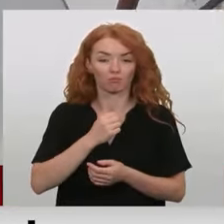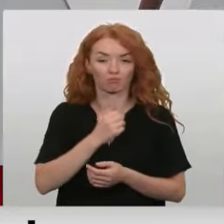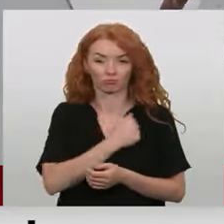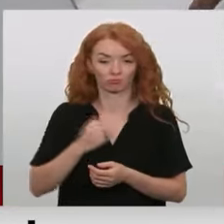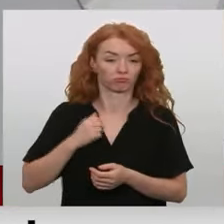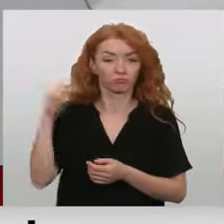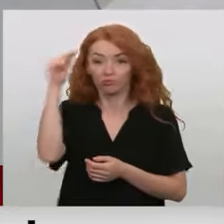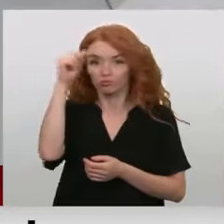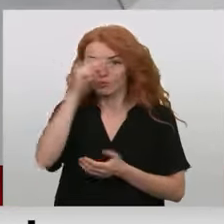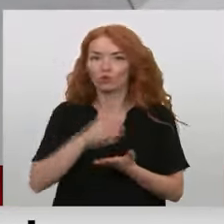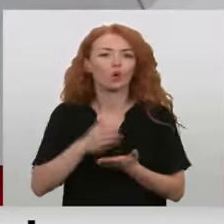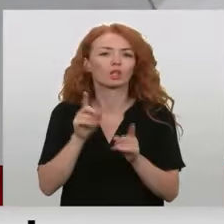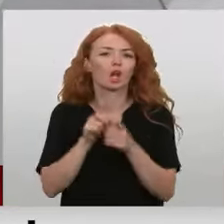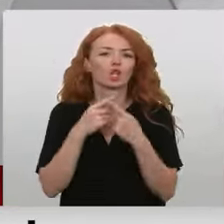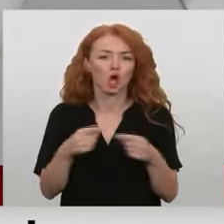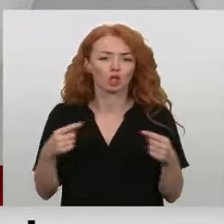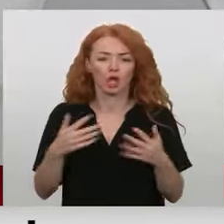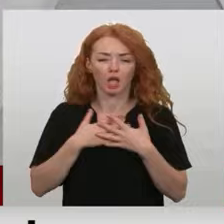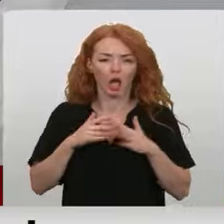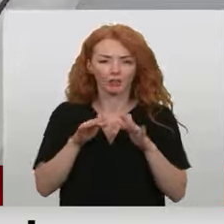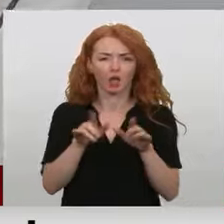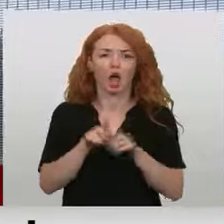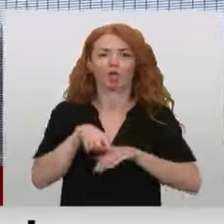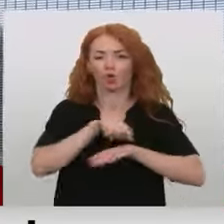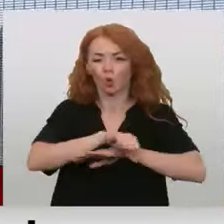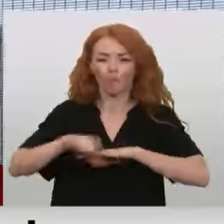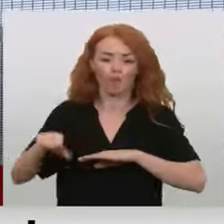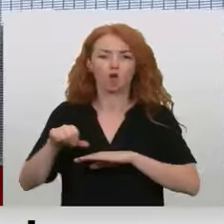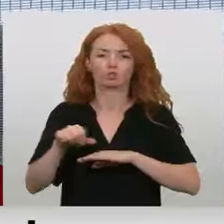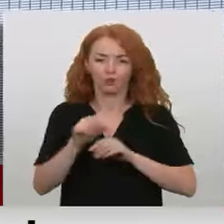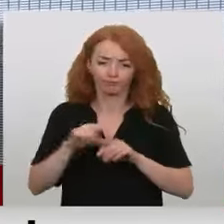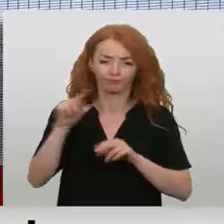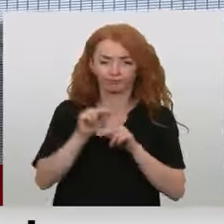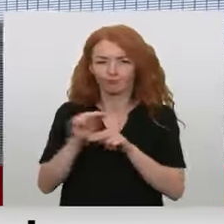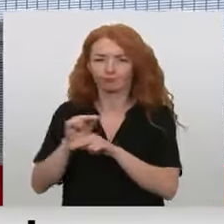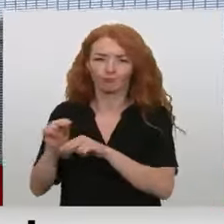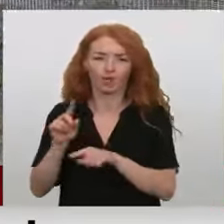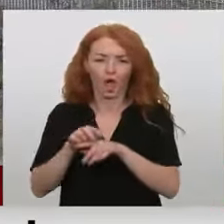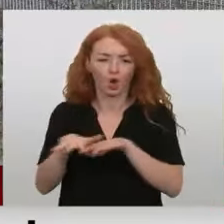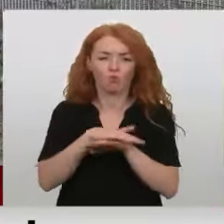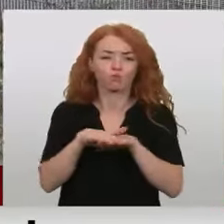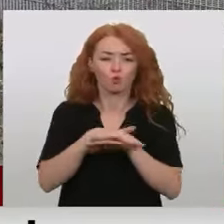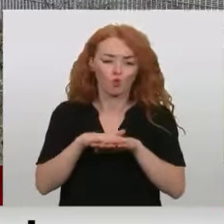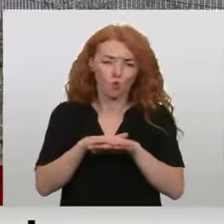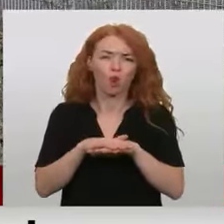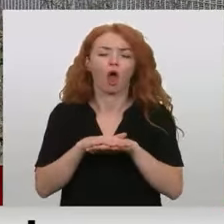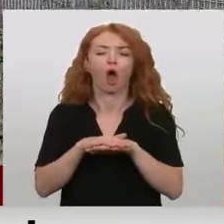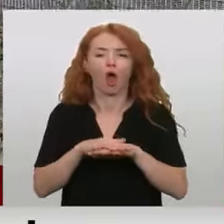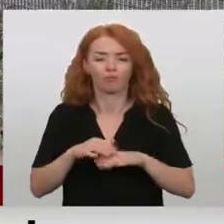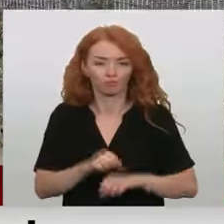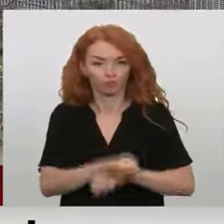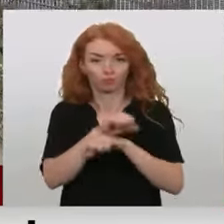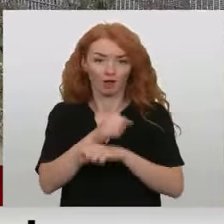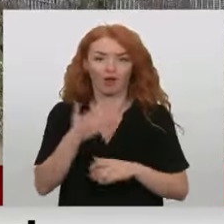laikā notika arī dažādas aktivitātes, tostarp robežas stiprināšanas darbi un pūļa savaldīšanas scenāriju izspēle